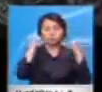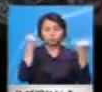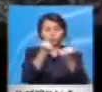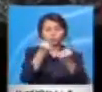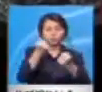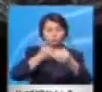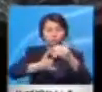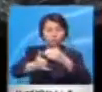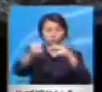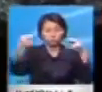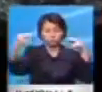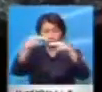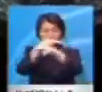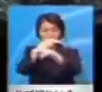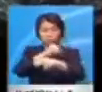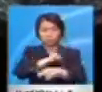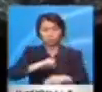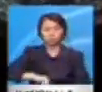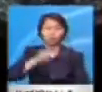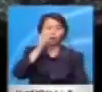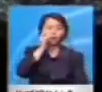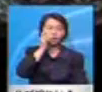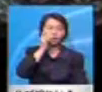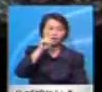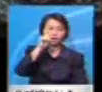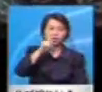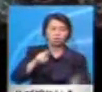danemasuki lebuhaya suan Abdul Halim